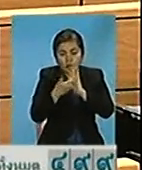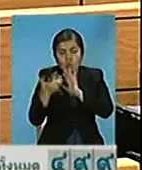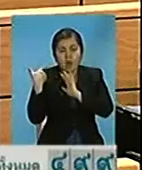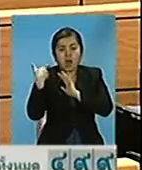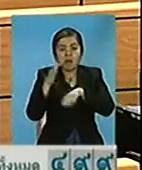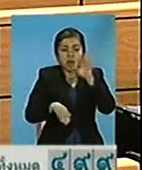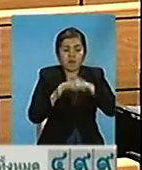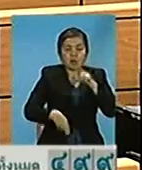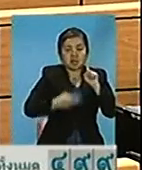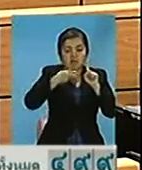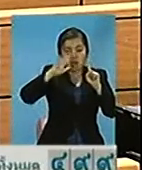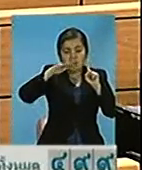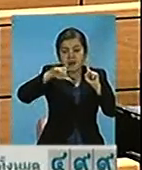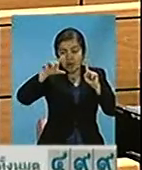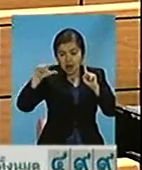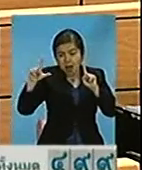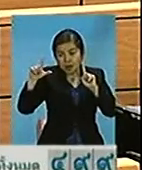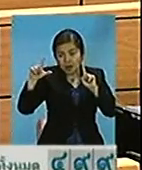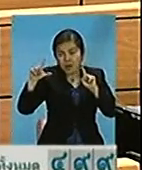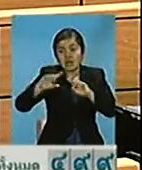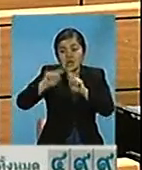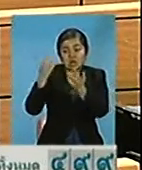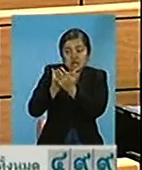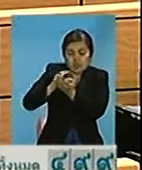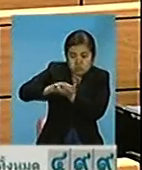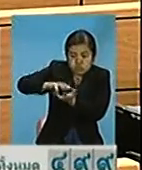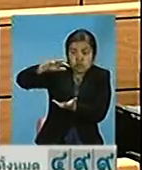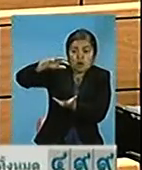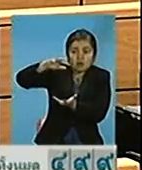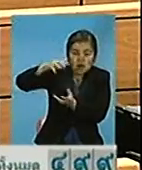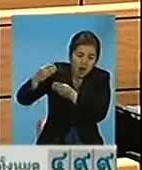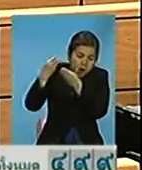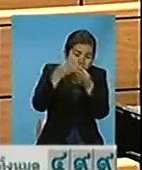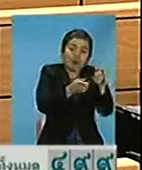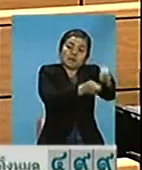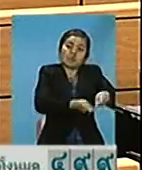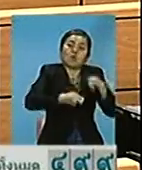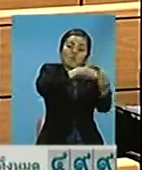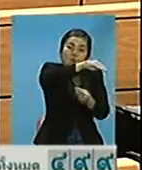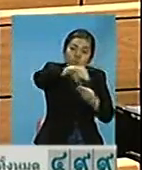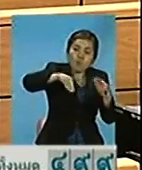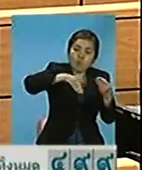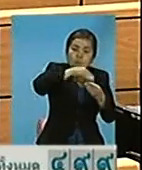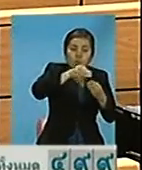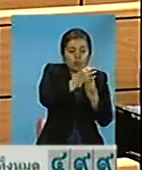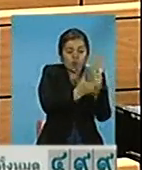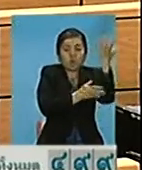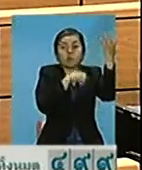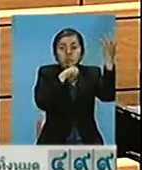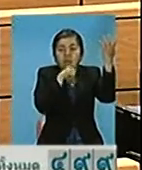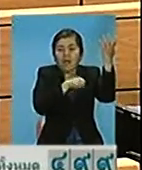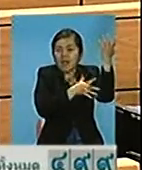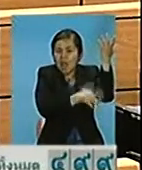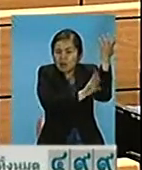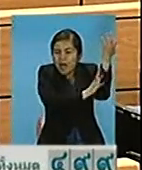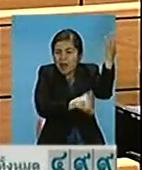อะไรครับเอาเงินเซตเนี่ยกลับมาช่วยเหลือเกษตรกรก็คือเวลายางมันอายุมากแล้ว